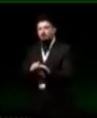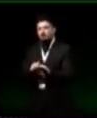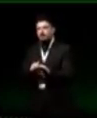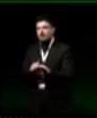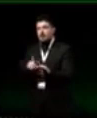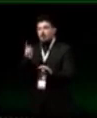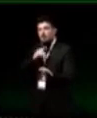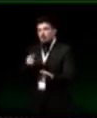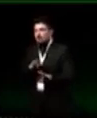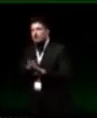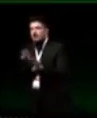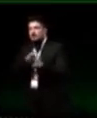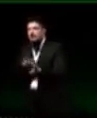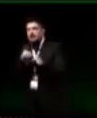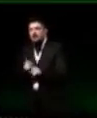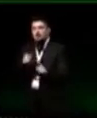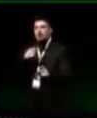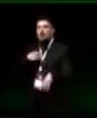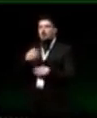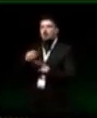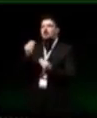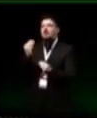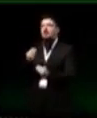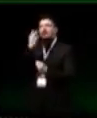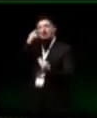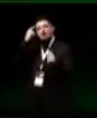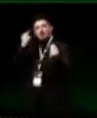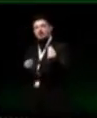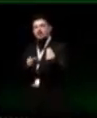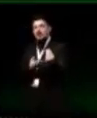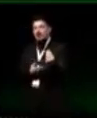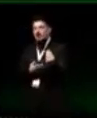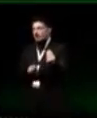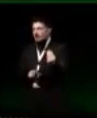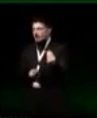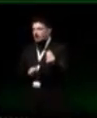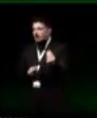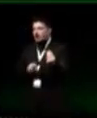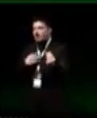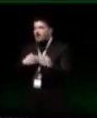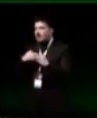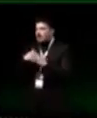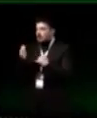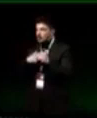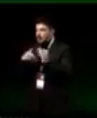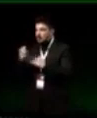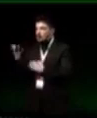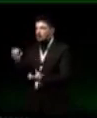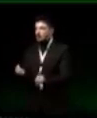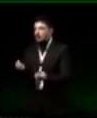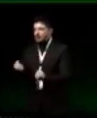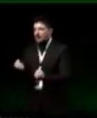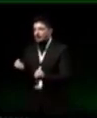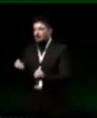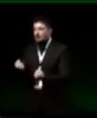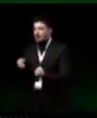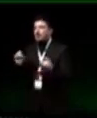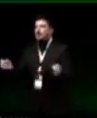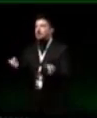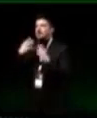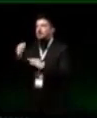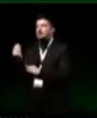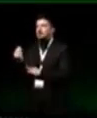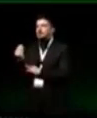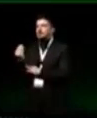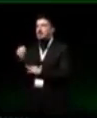mettendosi con le barricate intorno a un totem ideologico, ma creando concretamente le occasioni per i più giovani. E se con